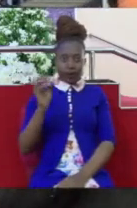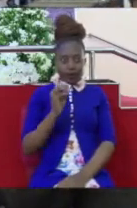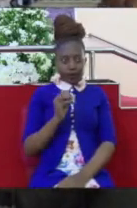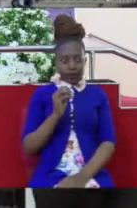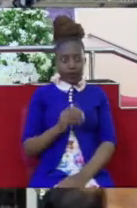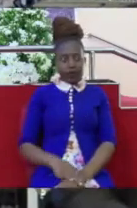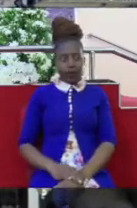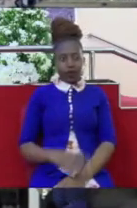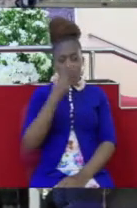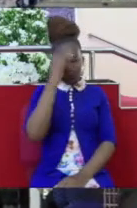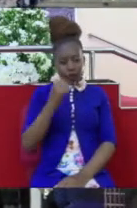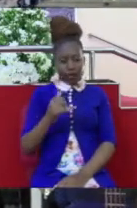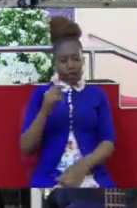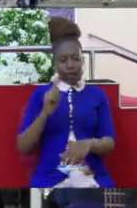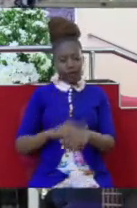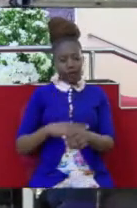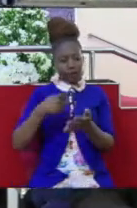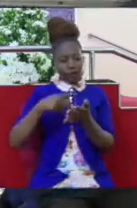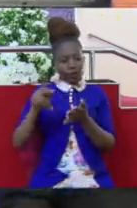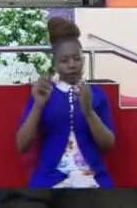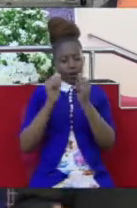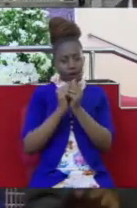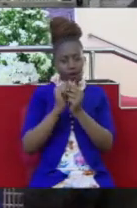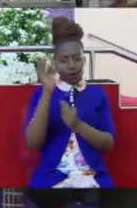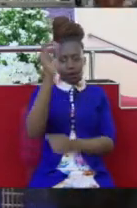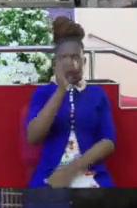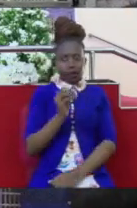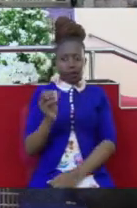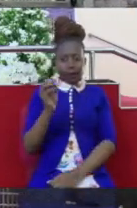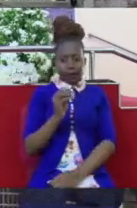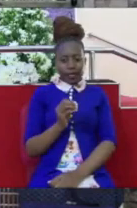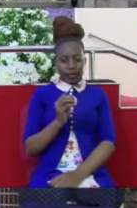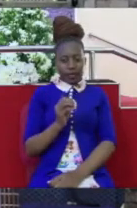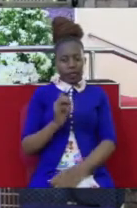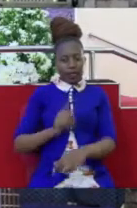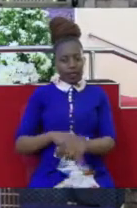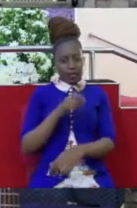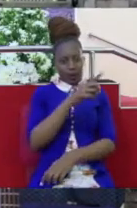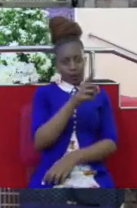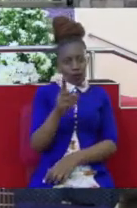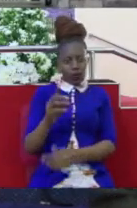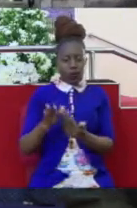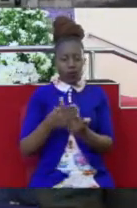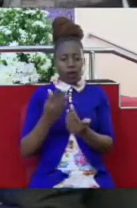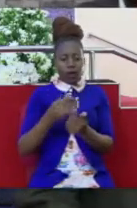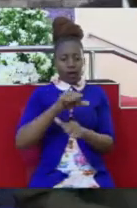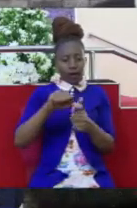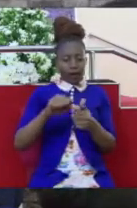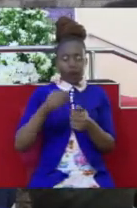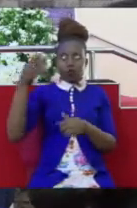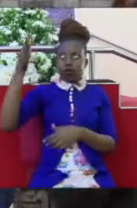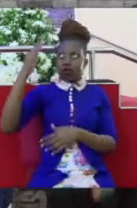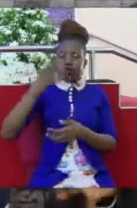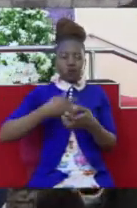sababu unapotoa fungu, when you take care of God's business, unaposhughulikia biashara ya Mungu, God will take care of your business.